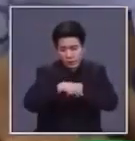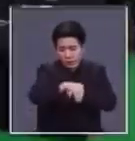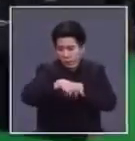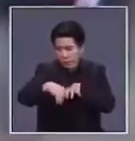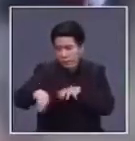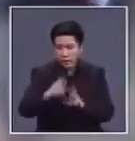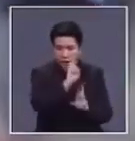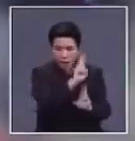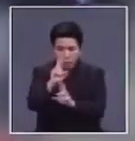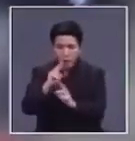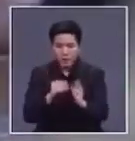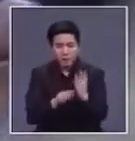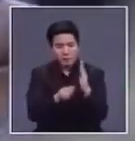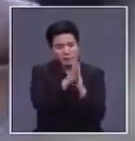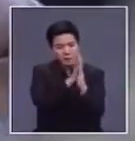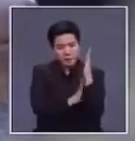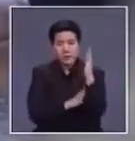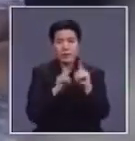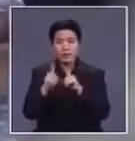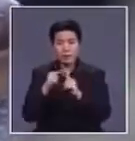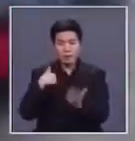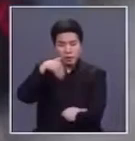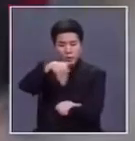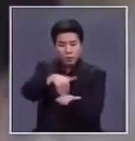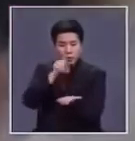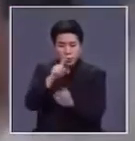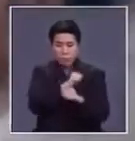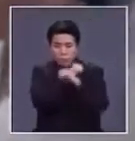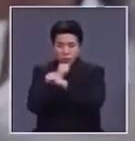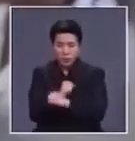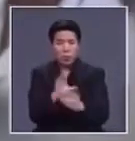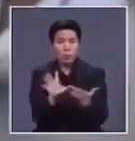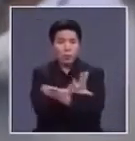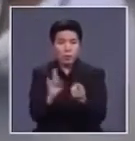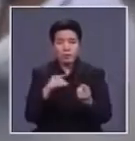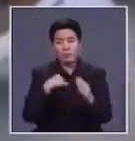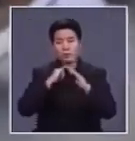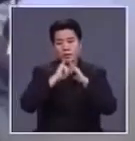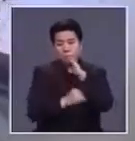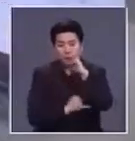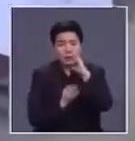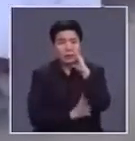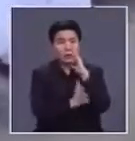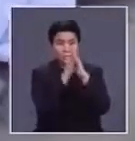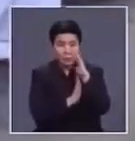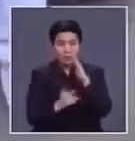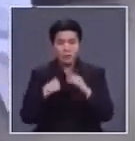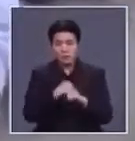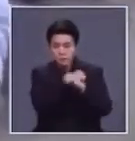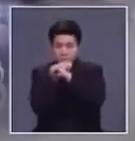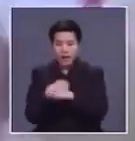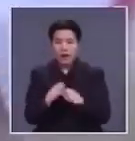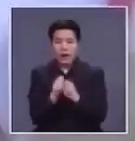การเฝ้าระวังทุกพื้นที่และศูนย์เฝ้าระวังทางวัฒนธรรมครอบคลุมทุกจังหวัดทั่วประเทศเพื่อจะสร้างภูมิคุ้มกัน